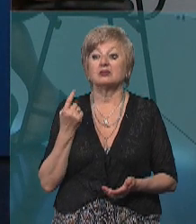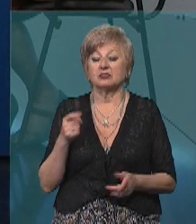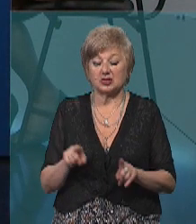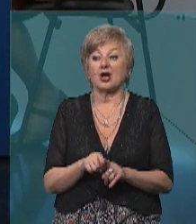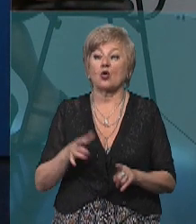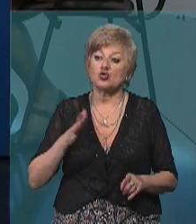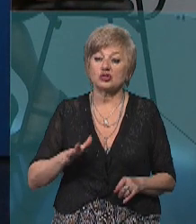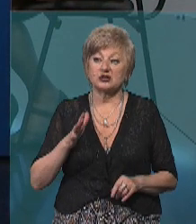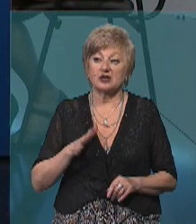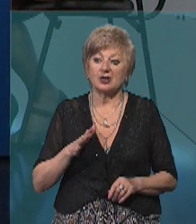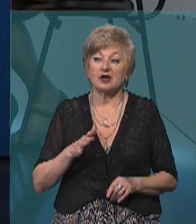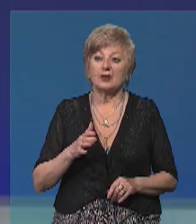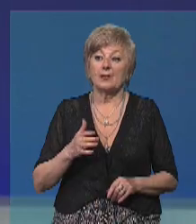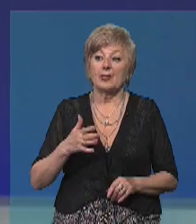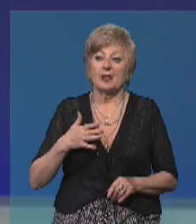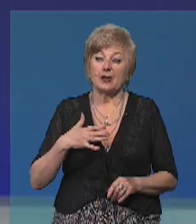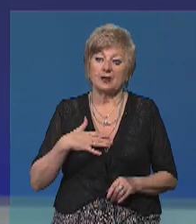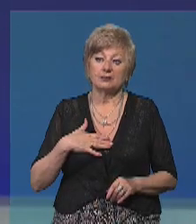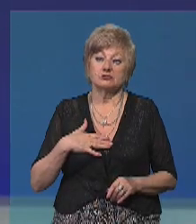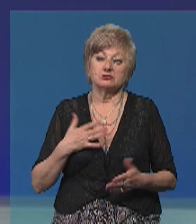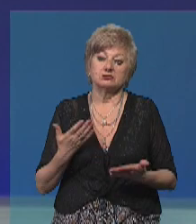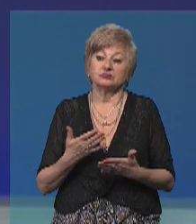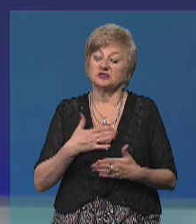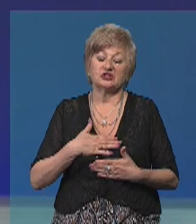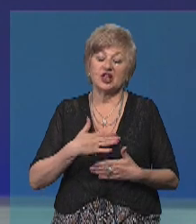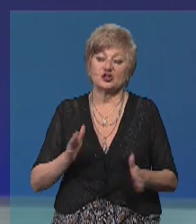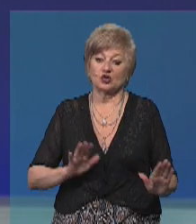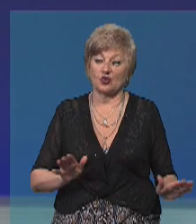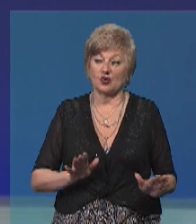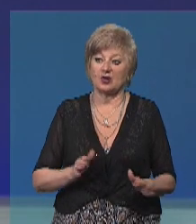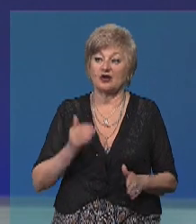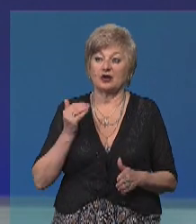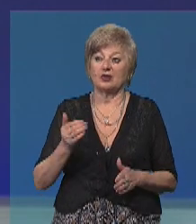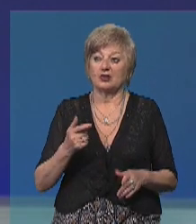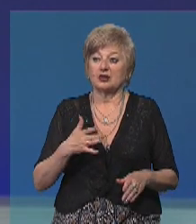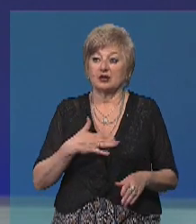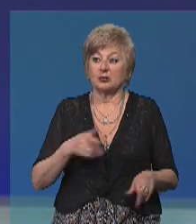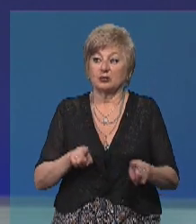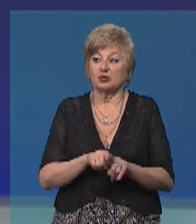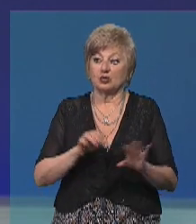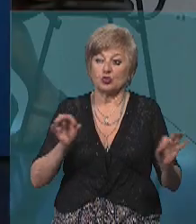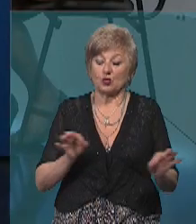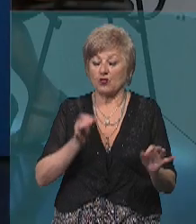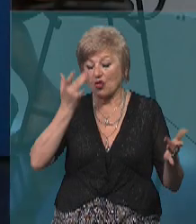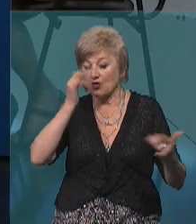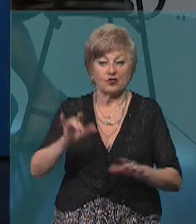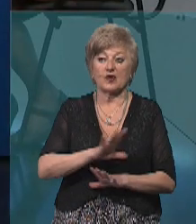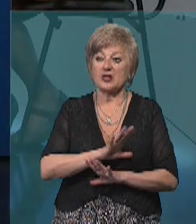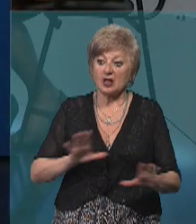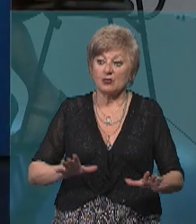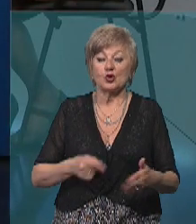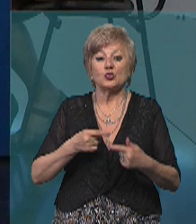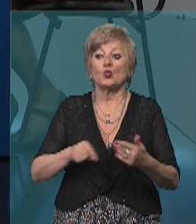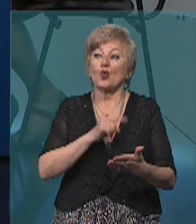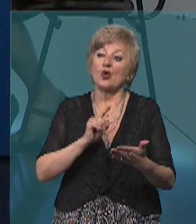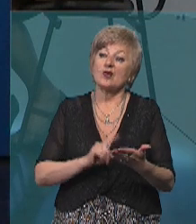очікувані. Вони мене особисто не дуже здивували. Пані Наталя, що скажете? У мене також не було нічого неочікуваного. Інше питання,